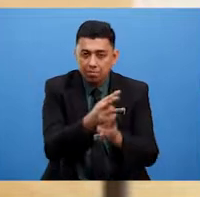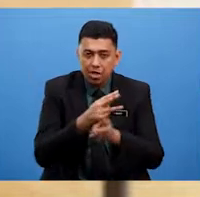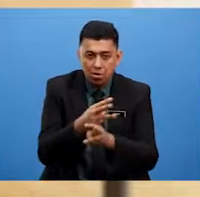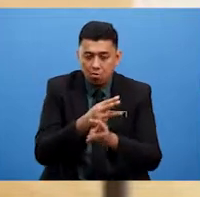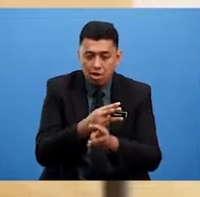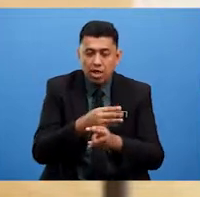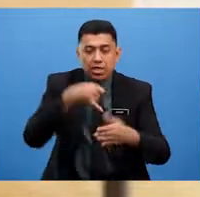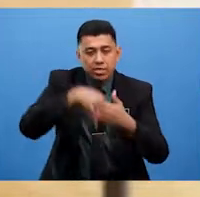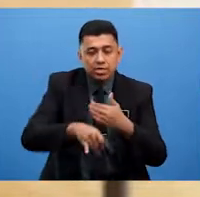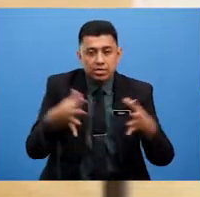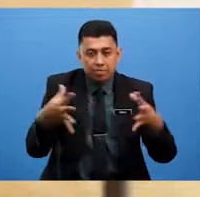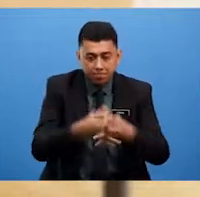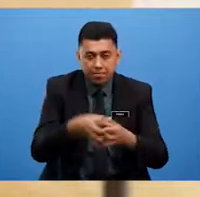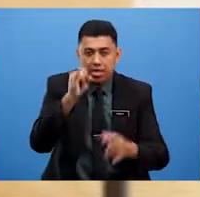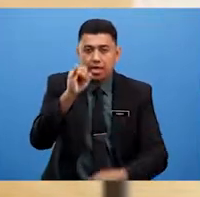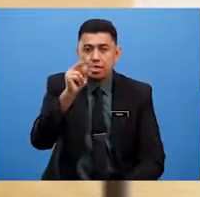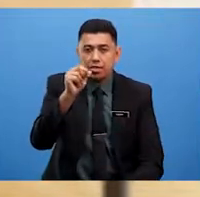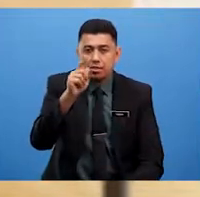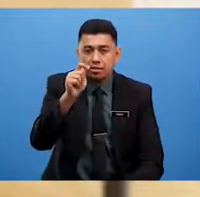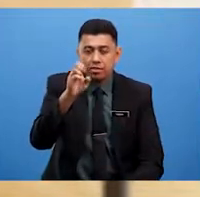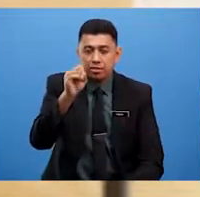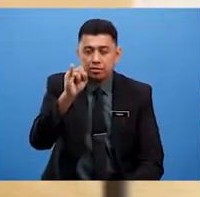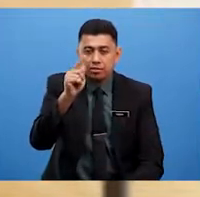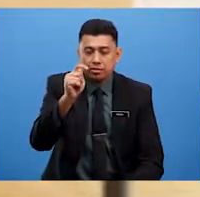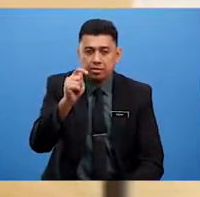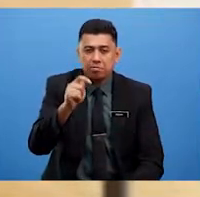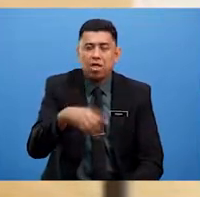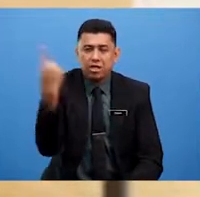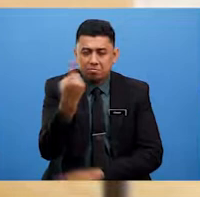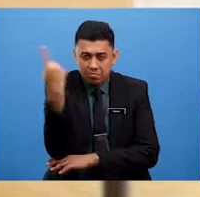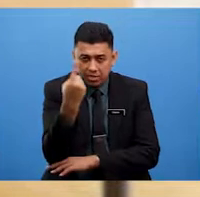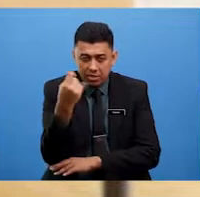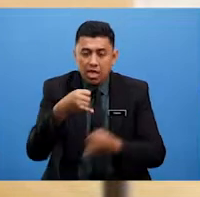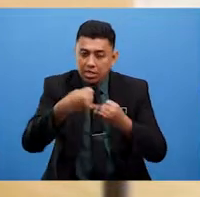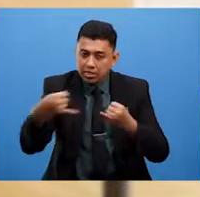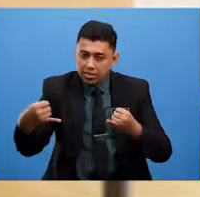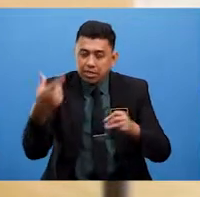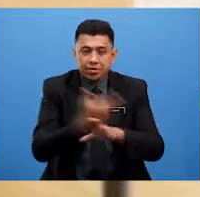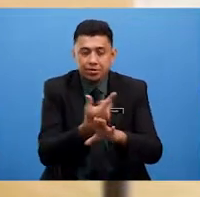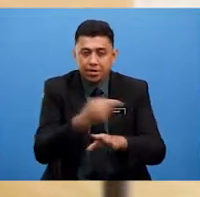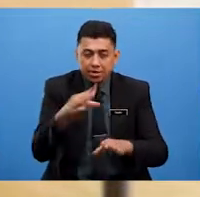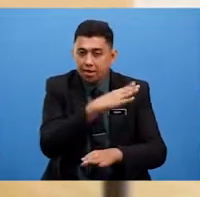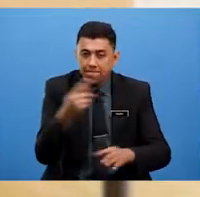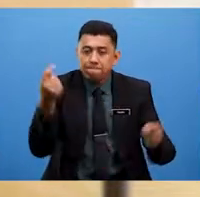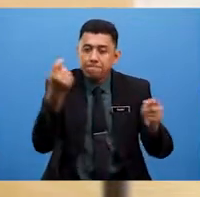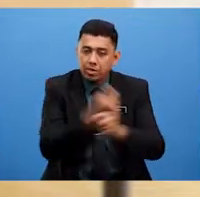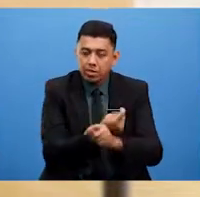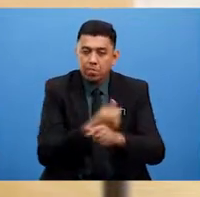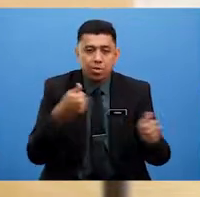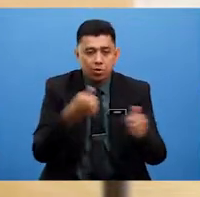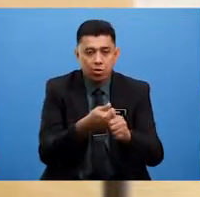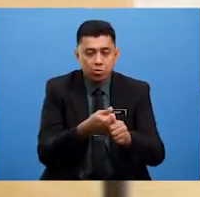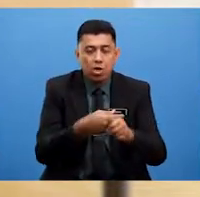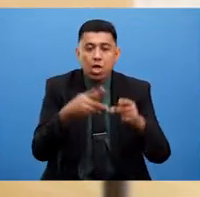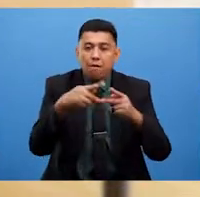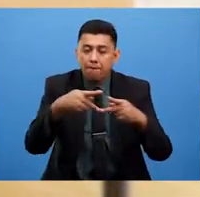padu, intensiti, kekerapan, jenis latihan dan pertandingan mengikut